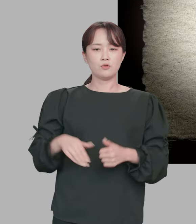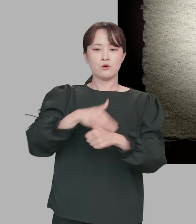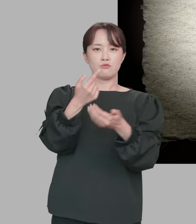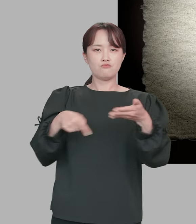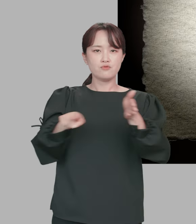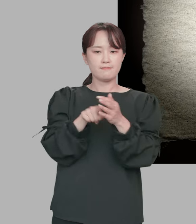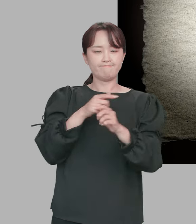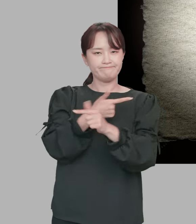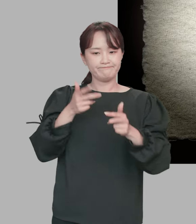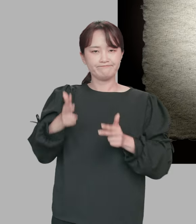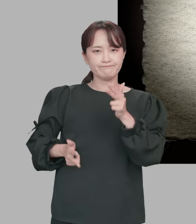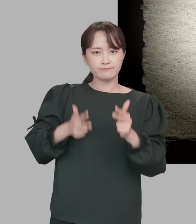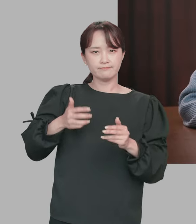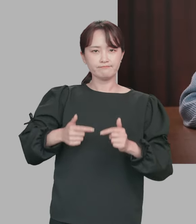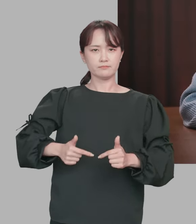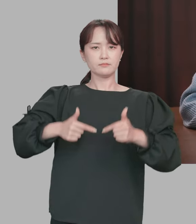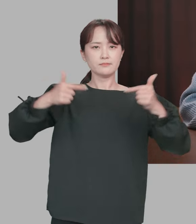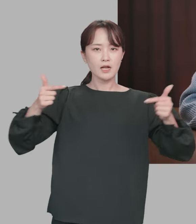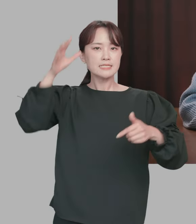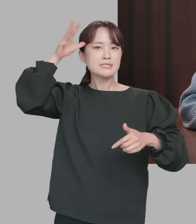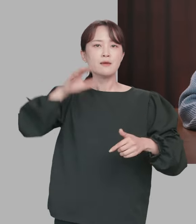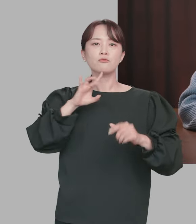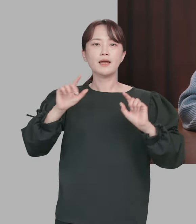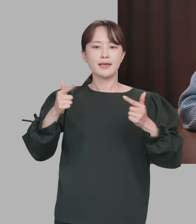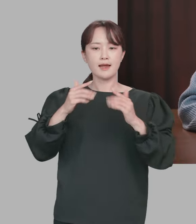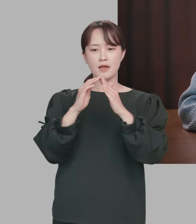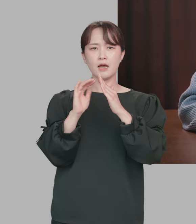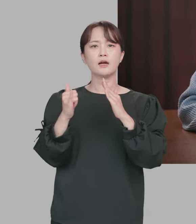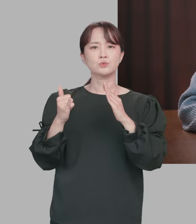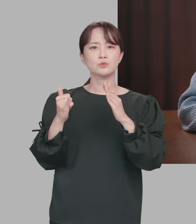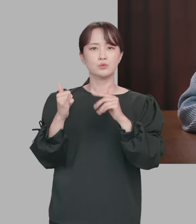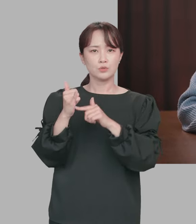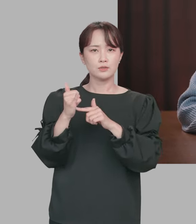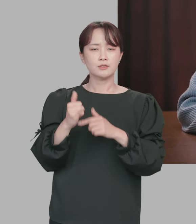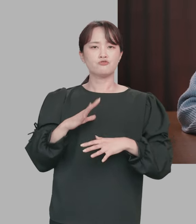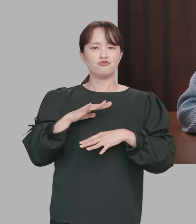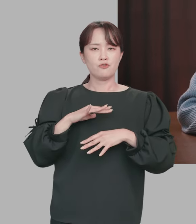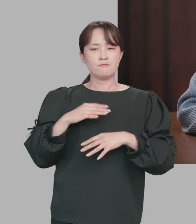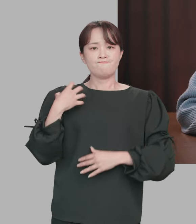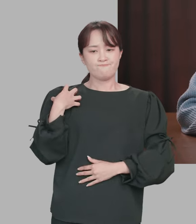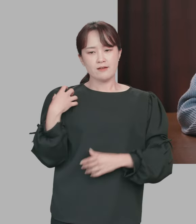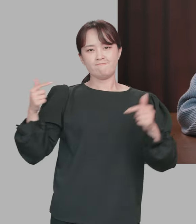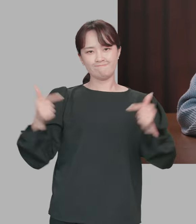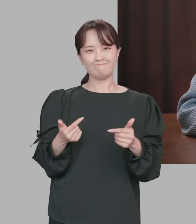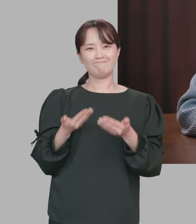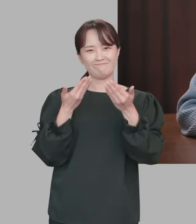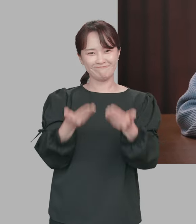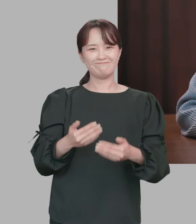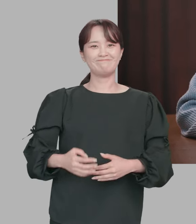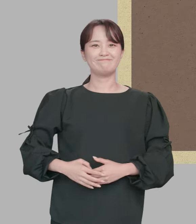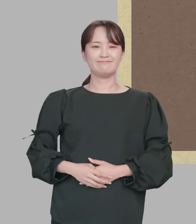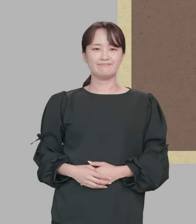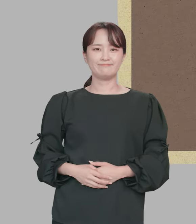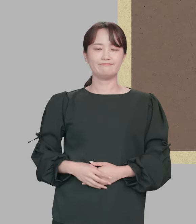위한 다양한 사업들을 병행해서 치매 환자뿐만 아니라 그 가족들의 두려움과 부담감을 덜어드릴 예정이라고